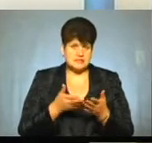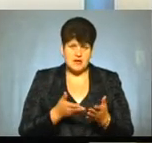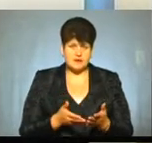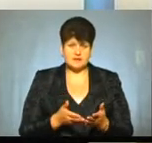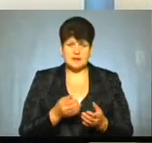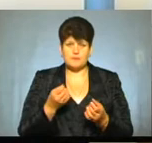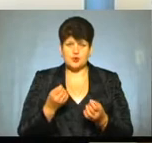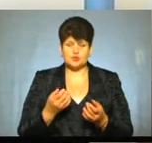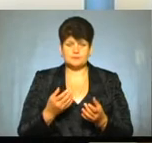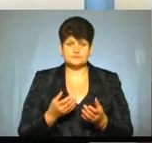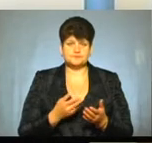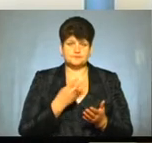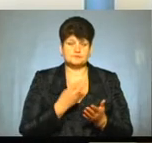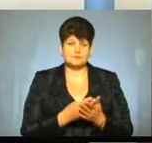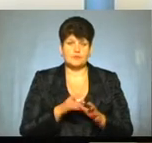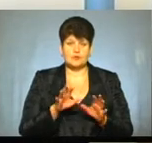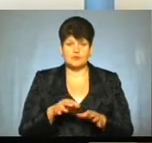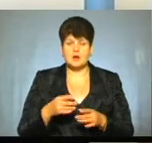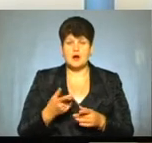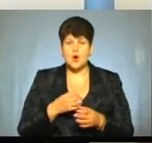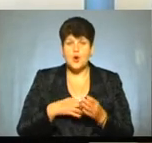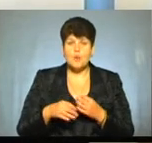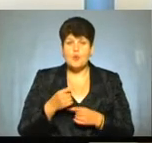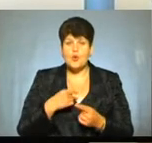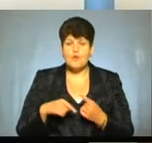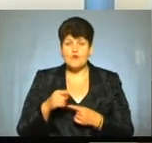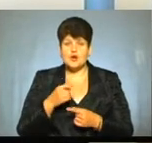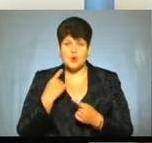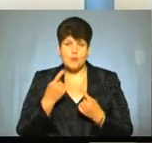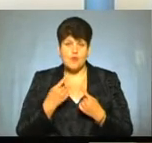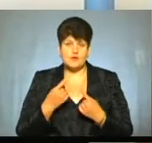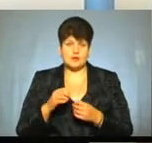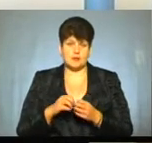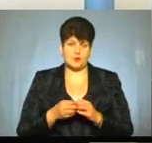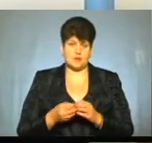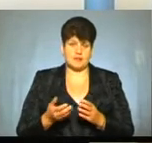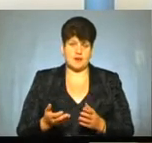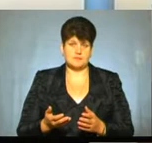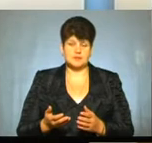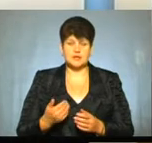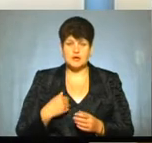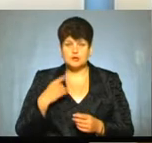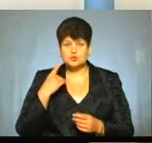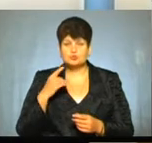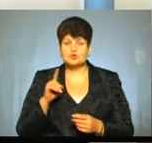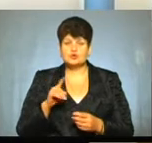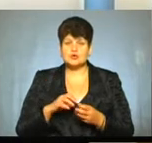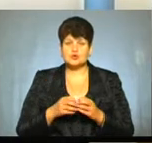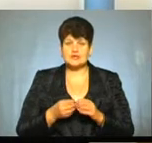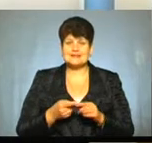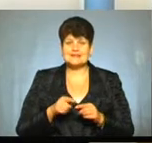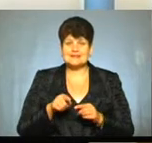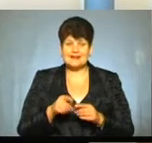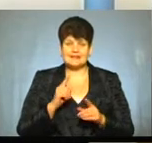не просто представити голову адміністрації, так, а обговорити ті проблеми. От, ну, я думаю, що про результат